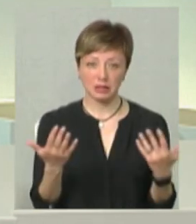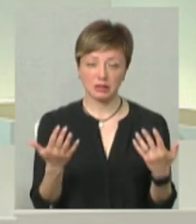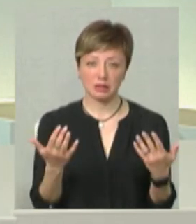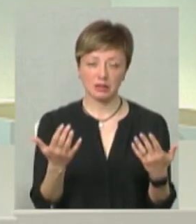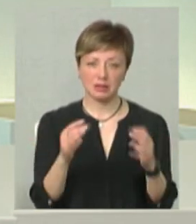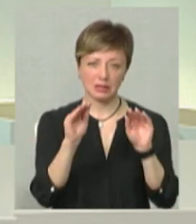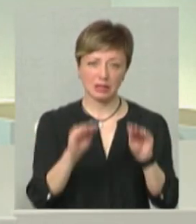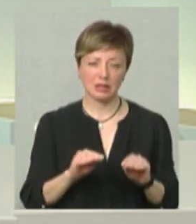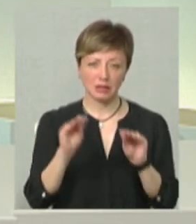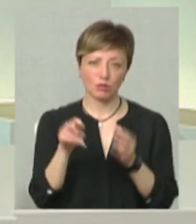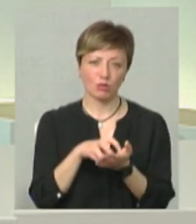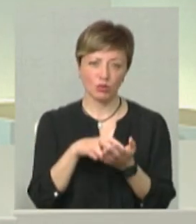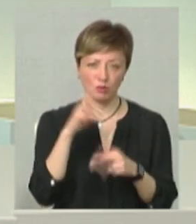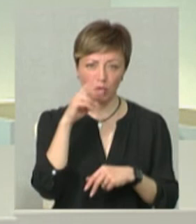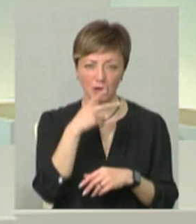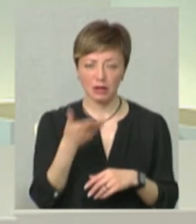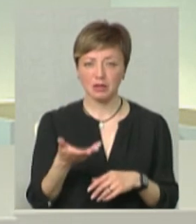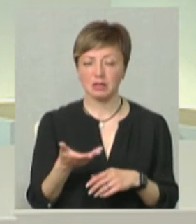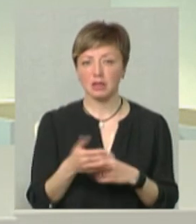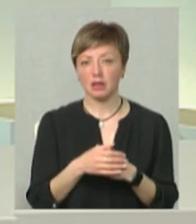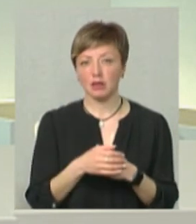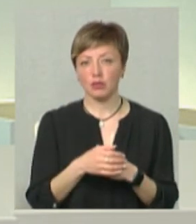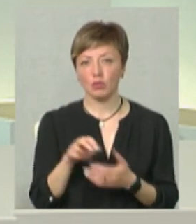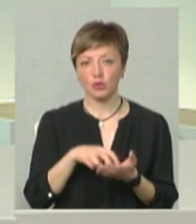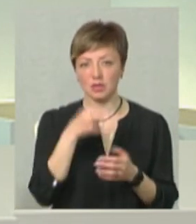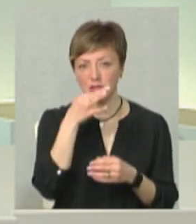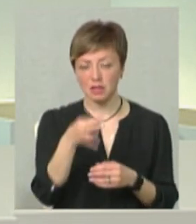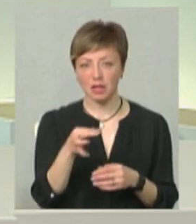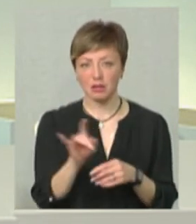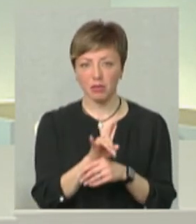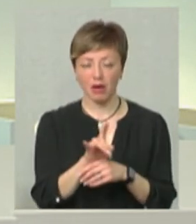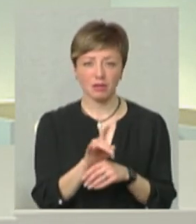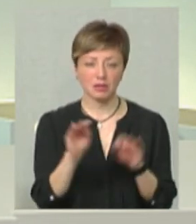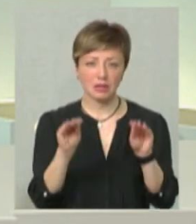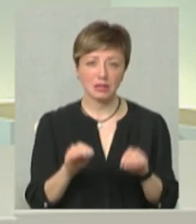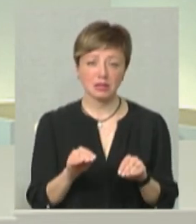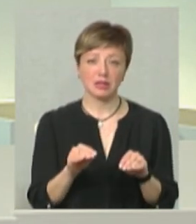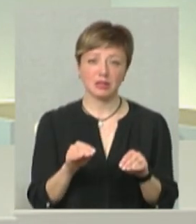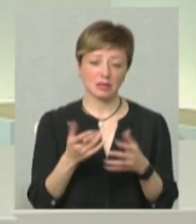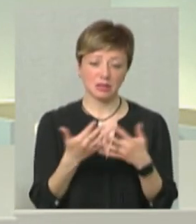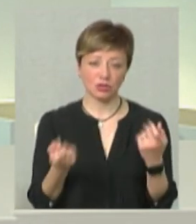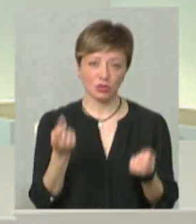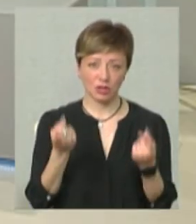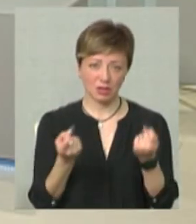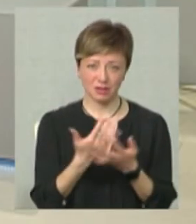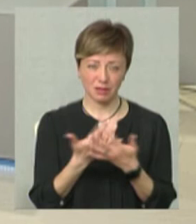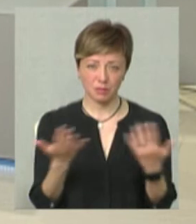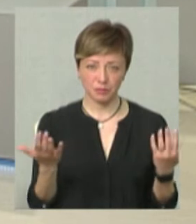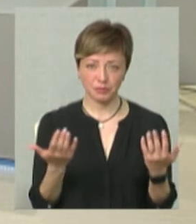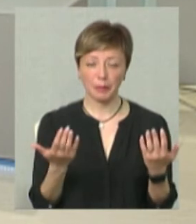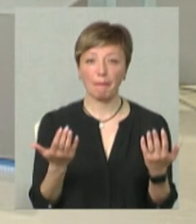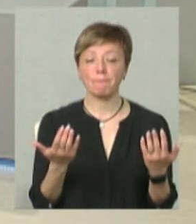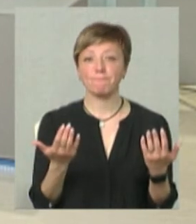різні статистики. Боюся помилитися і боюся сказати неправильну статистику, тому що з різних джерел. Вона тому різна, я і кажу,